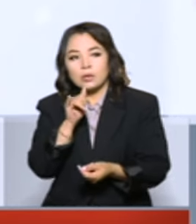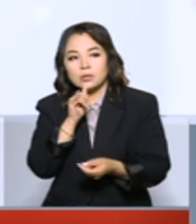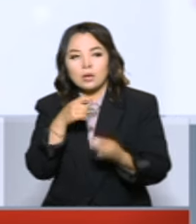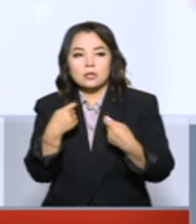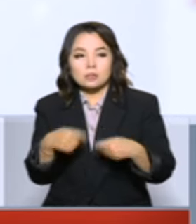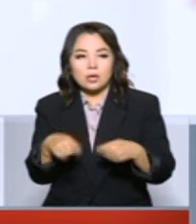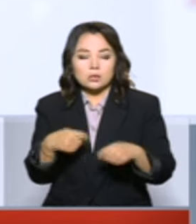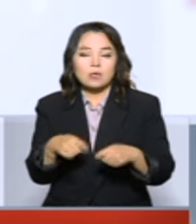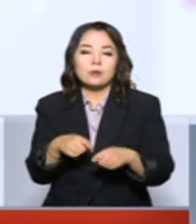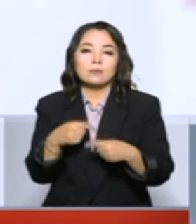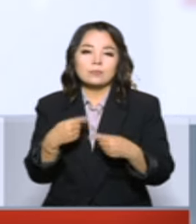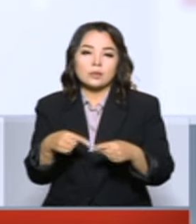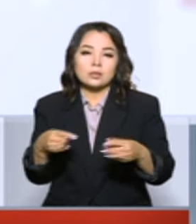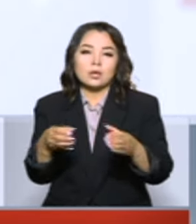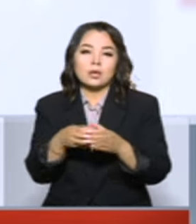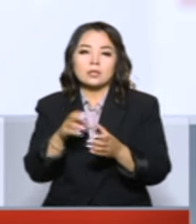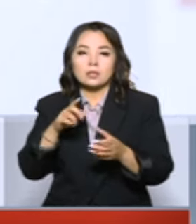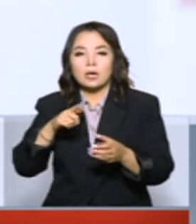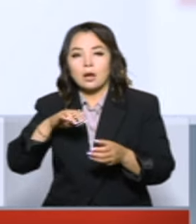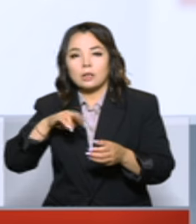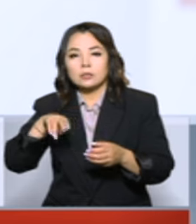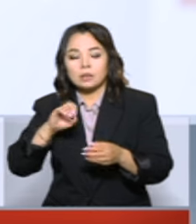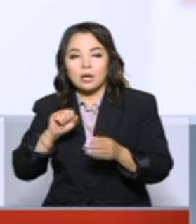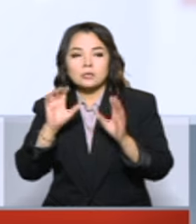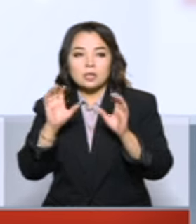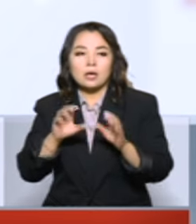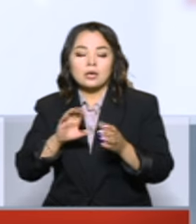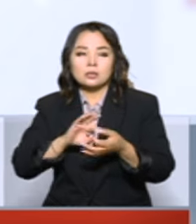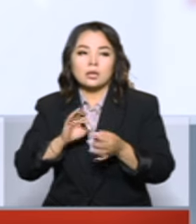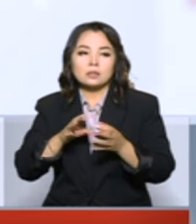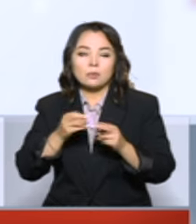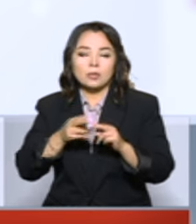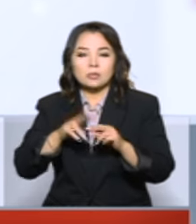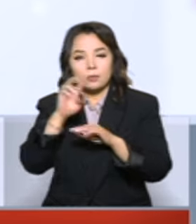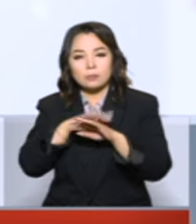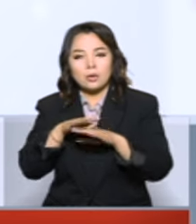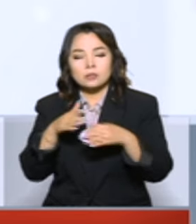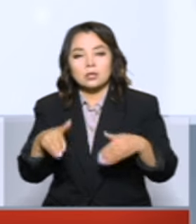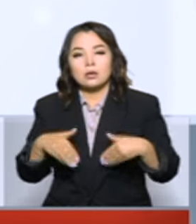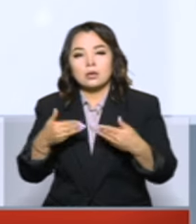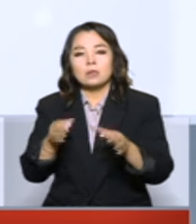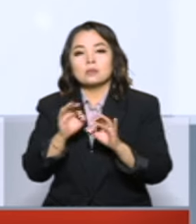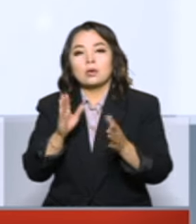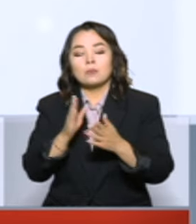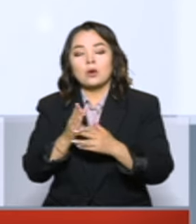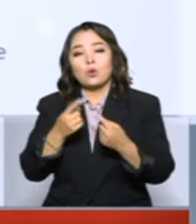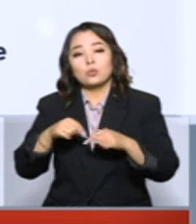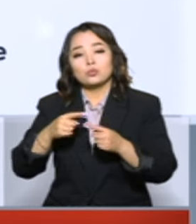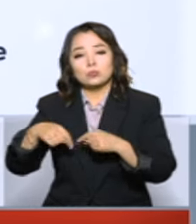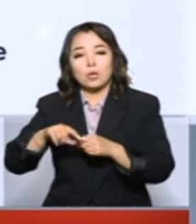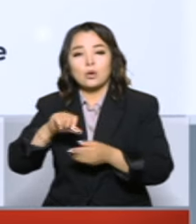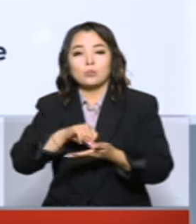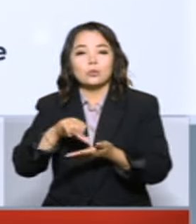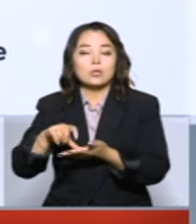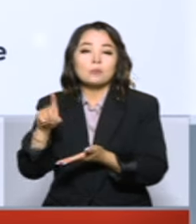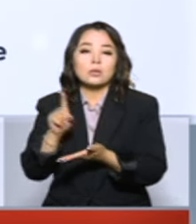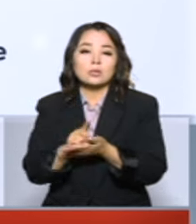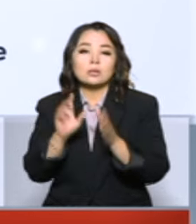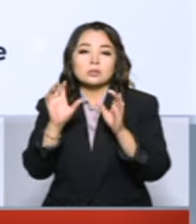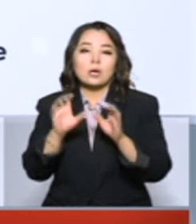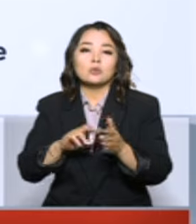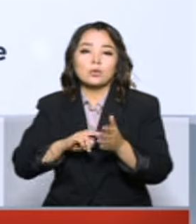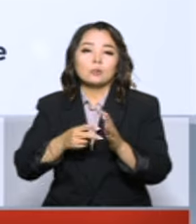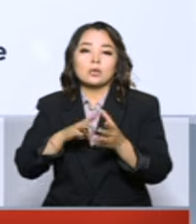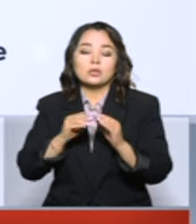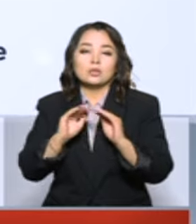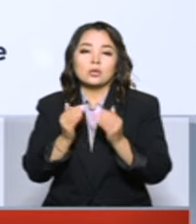саудасы және аномастика мен геральдика жөніндегі заңдар. Мемлекеттік кеңесшінің айтуынша, құрылтай мүшелерінің міндеті заң жобалаумен